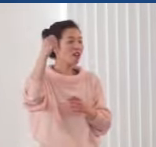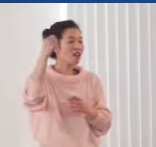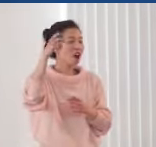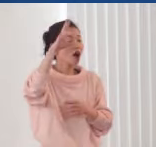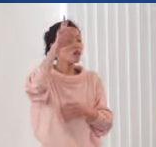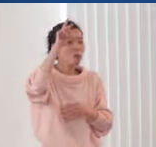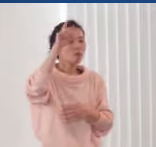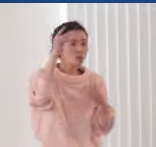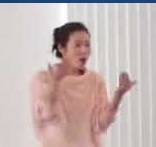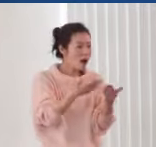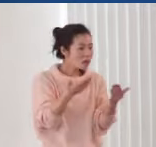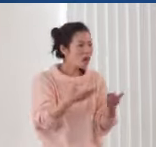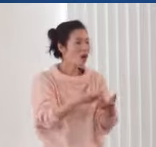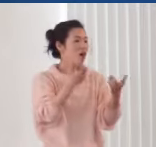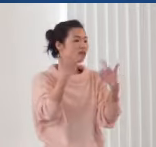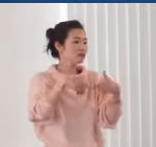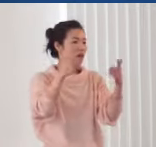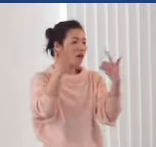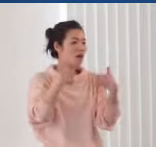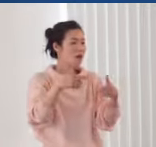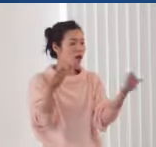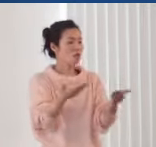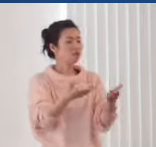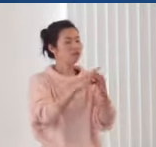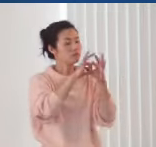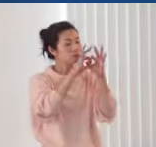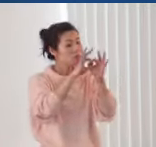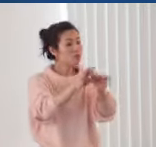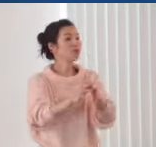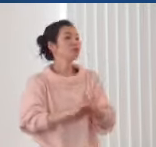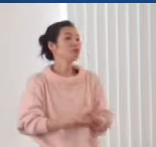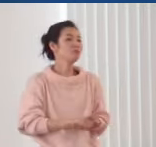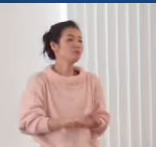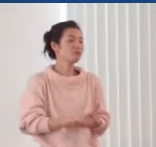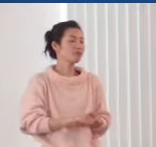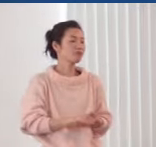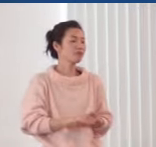私たちの考えていることも判断も誤ってばかりですね。